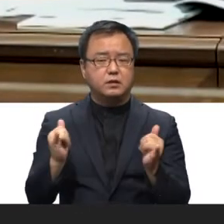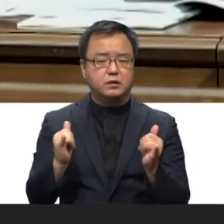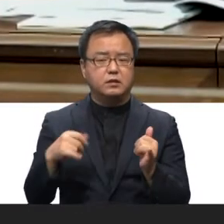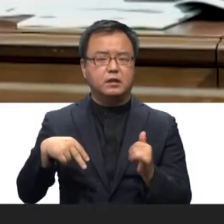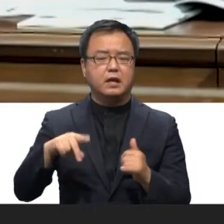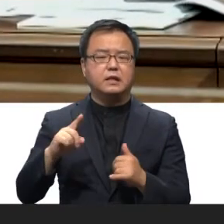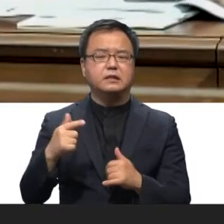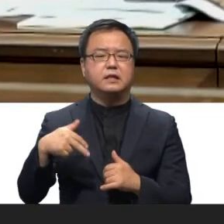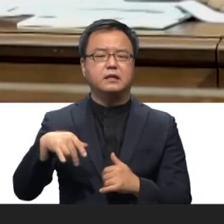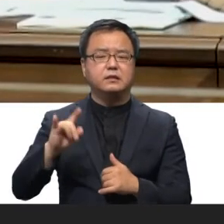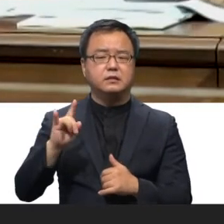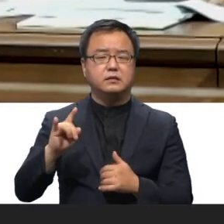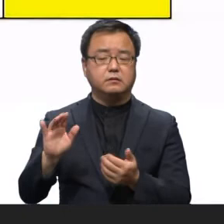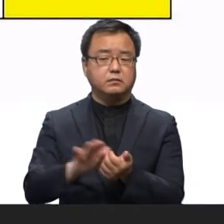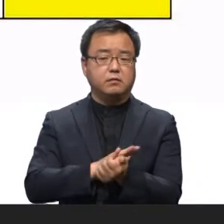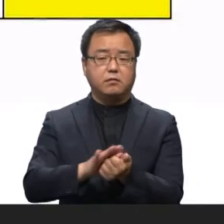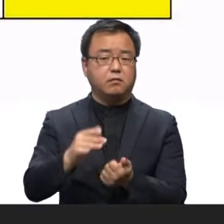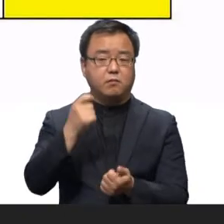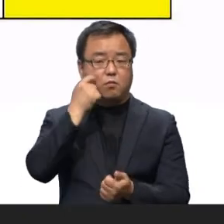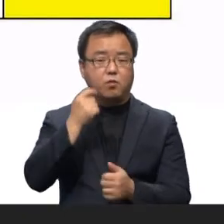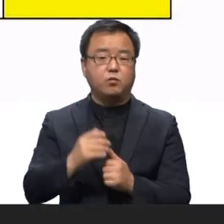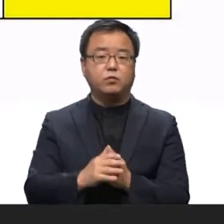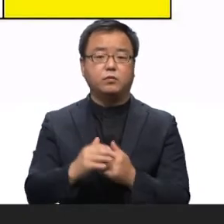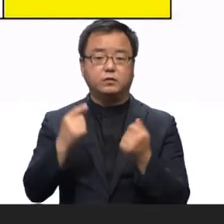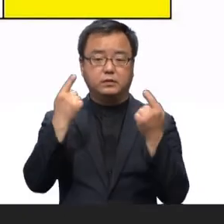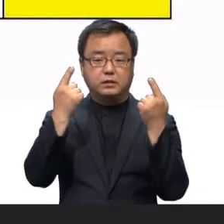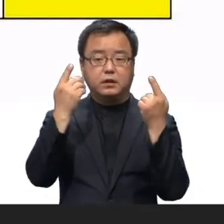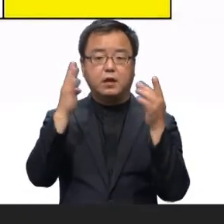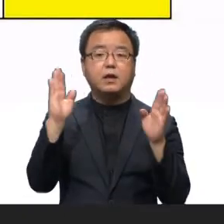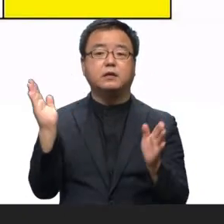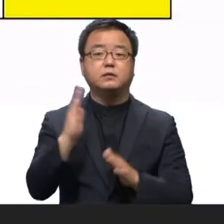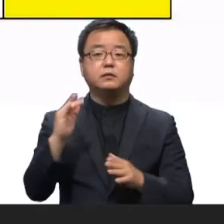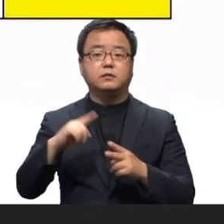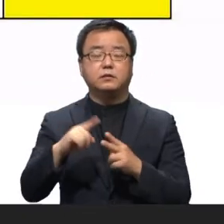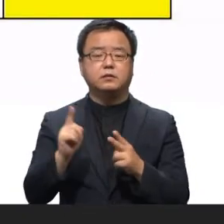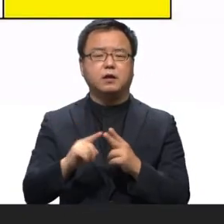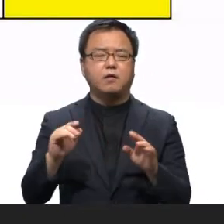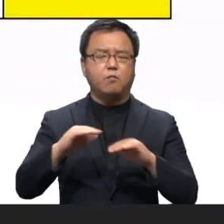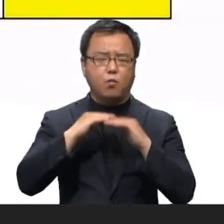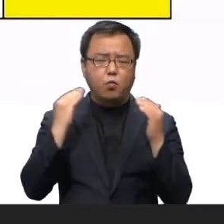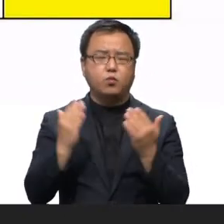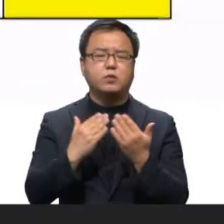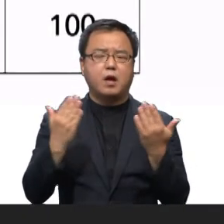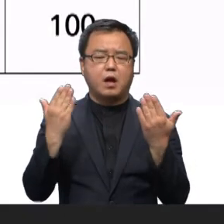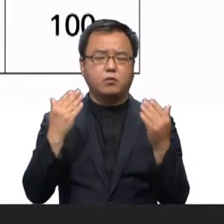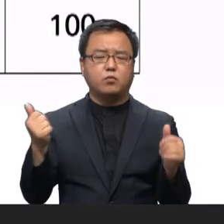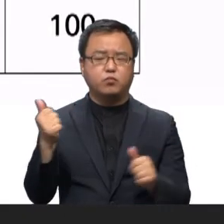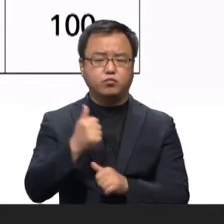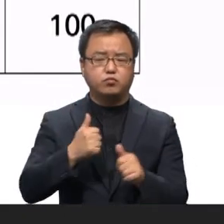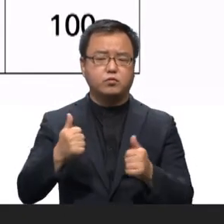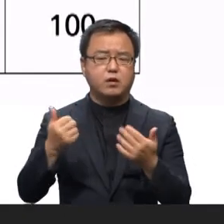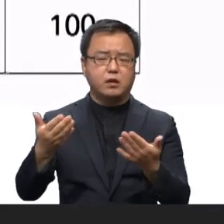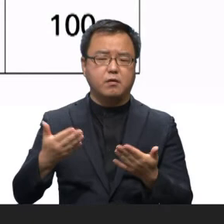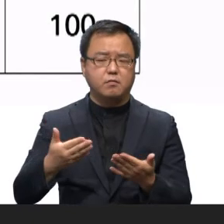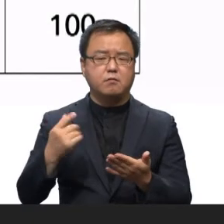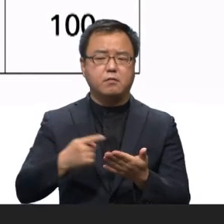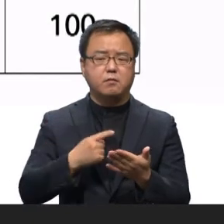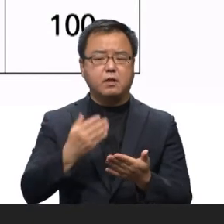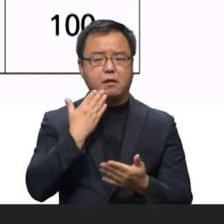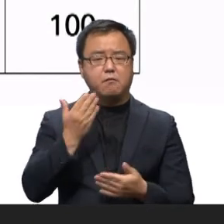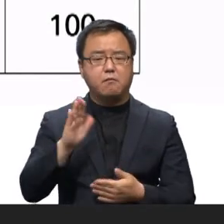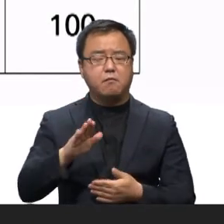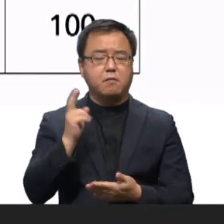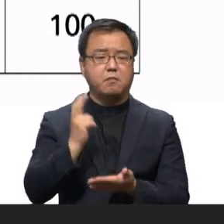법의 맹점이 있습니다. 네. 대학생이나 학교 구성원은 다 받는 산재인데도요. 그래서 법을